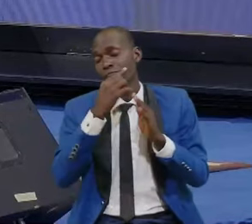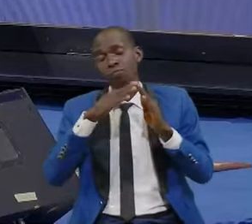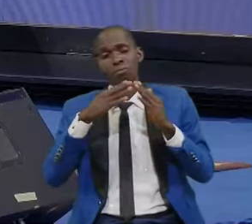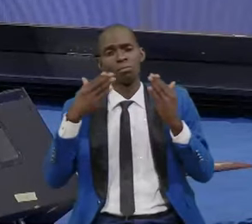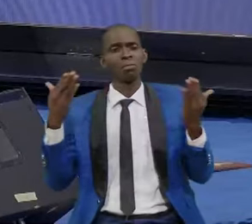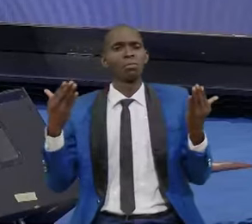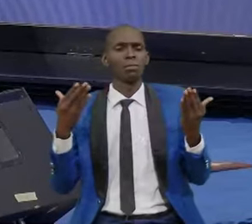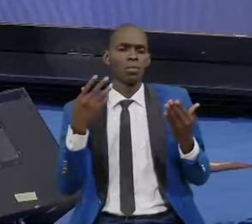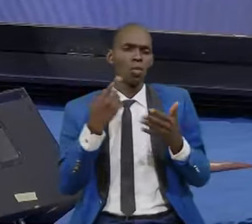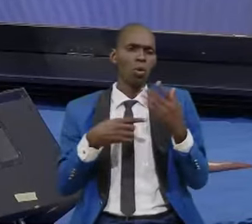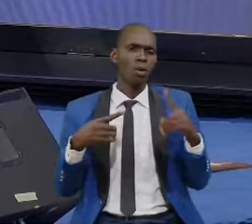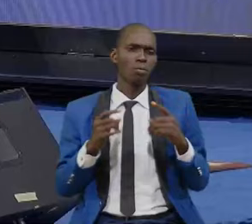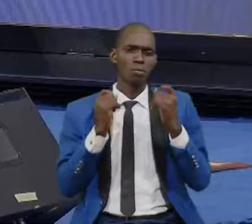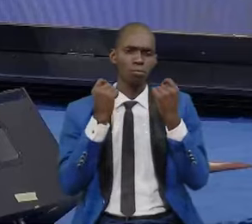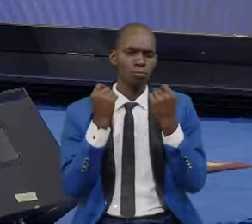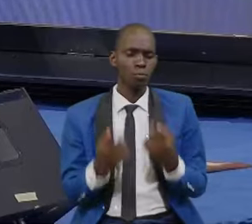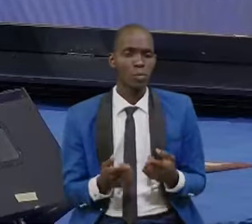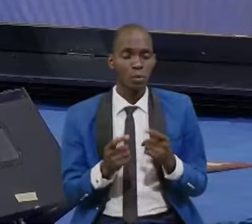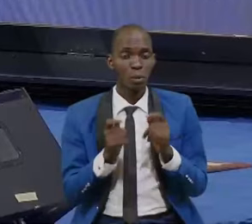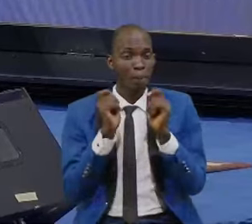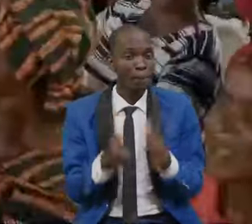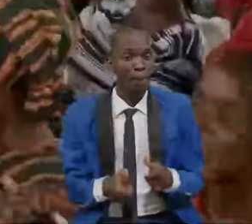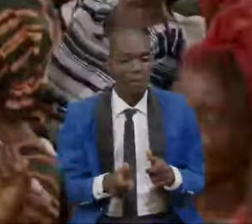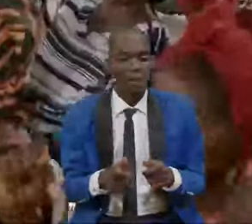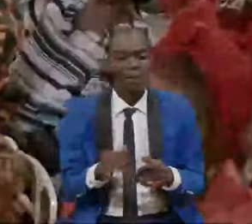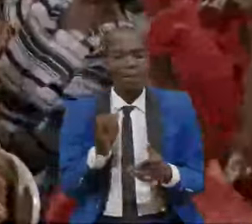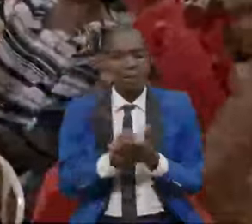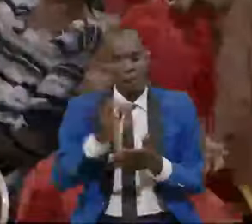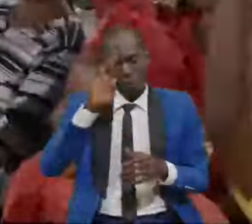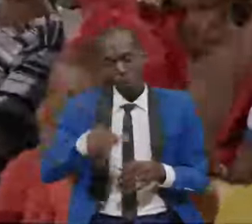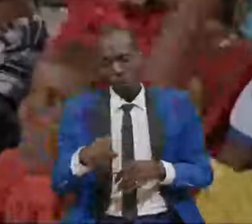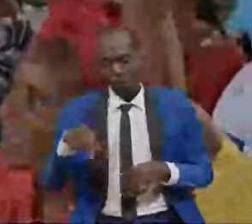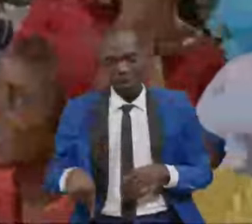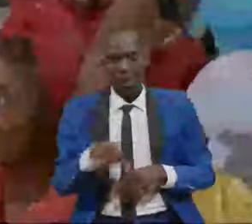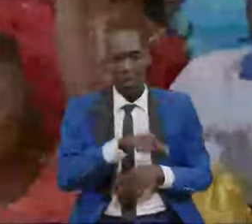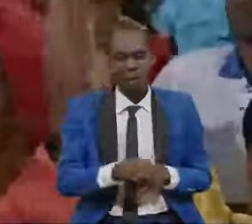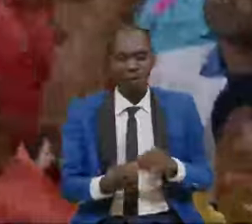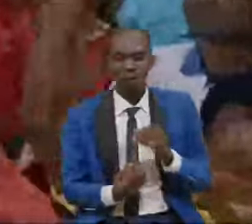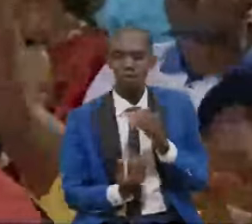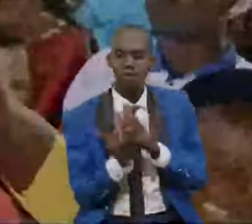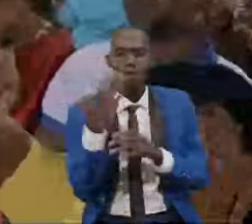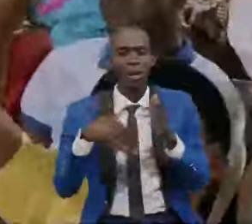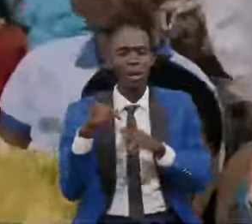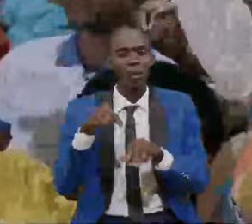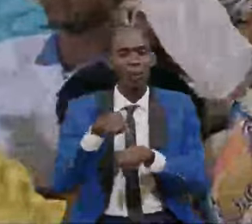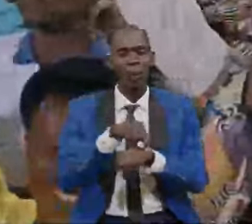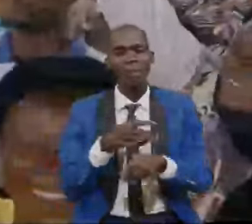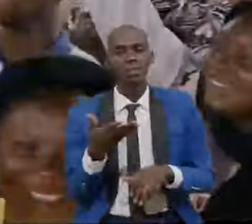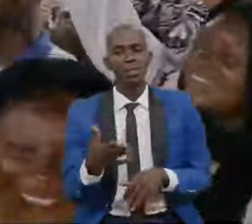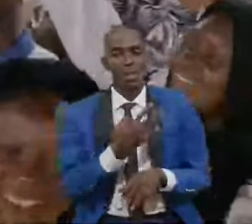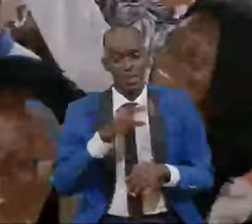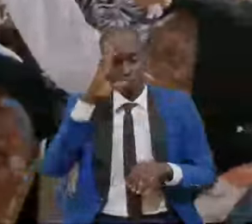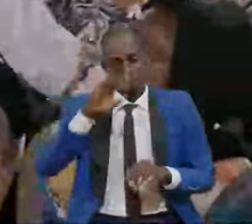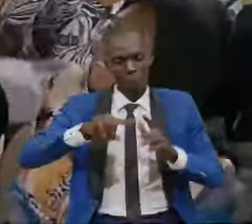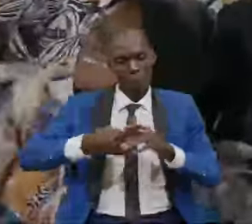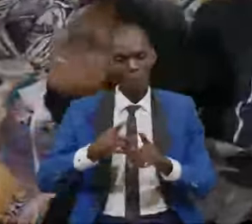arrivé? Soudainement, les os ont été criés dans le pied, dans ce pied. Et le